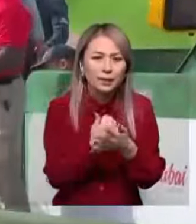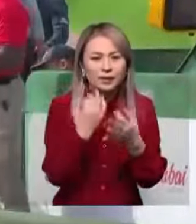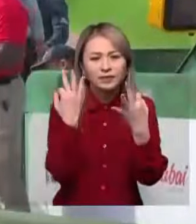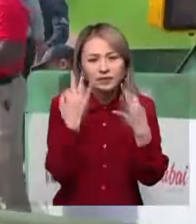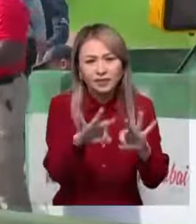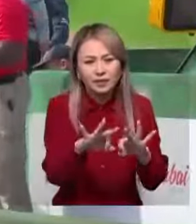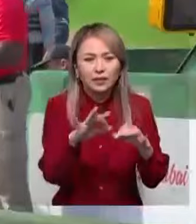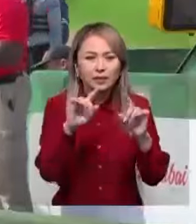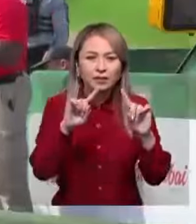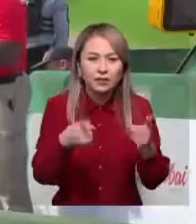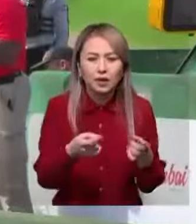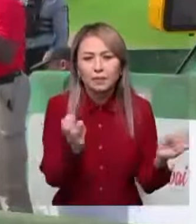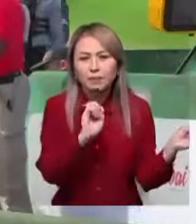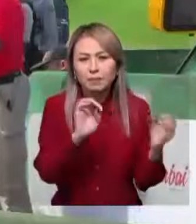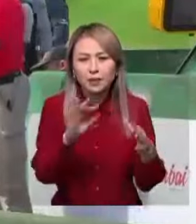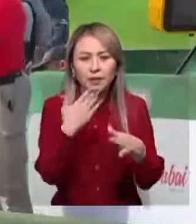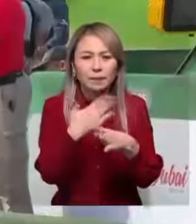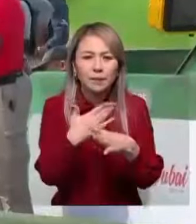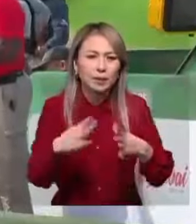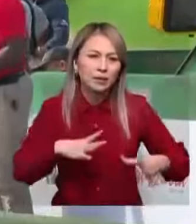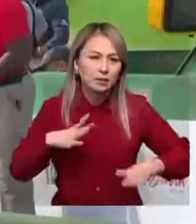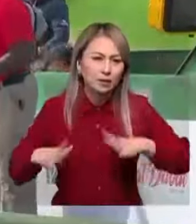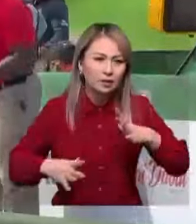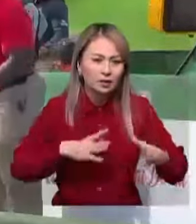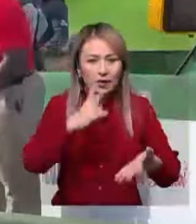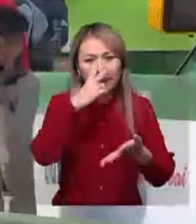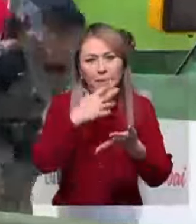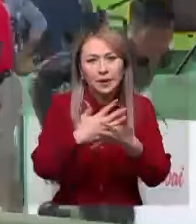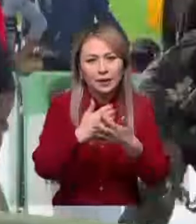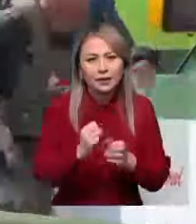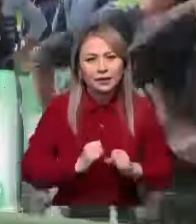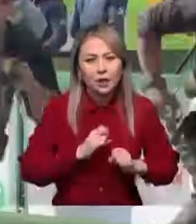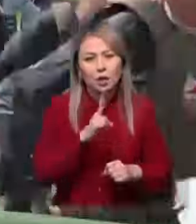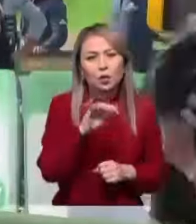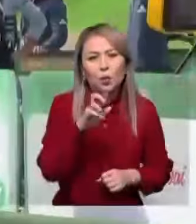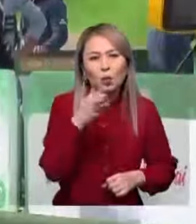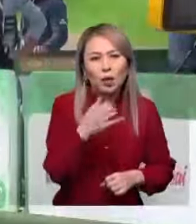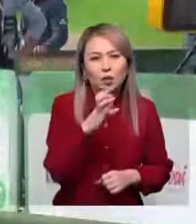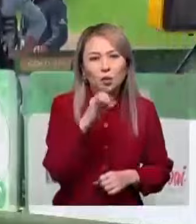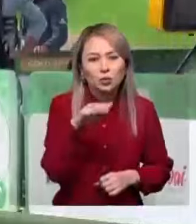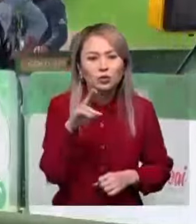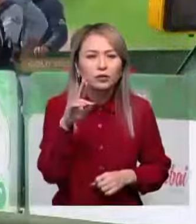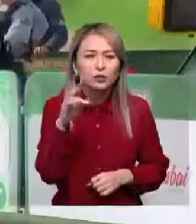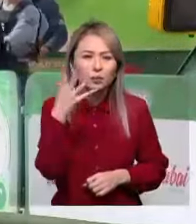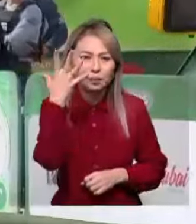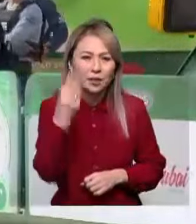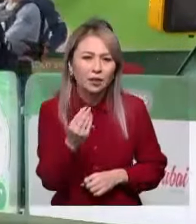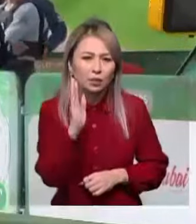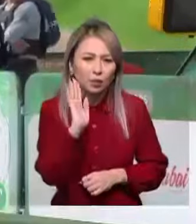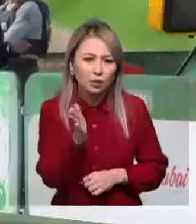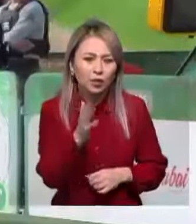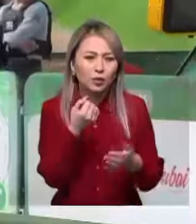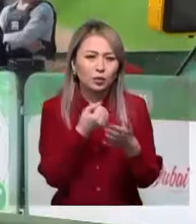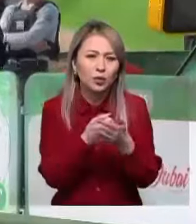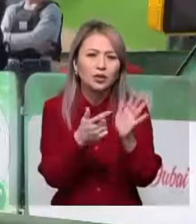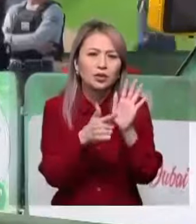босату, жаралыларды эвакуациялауға дайындығын көрсетіп бағуда. Дубай Суот Челлендж 5 күнге жоспарланған, 7-ші